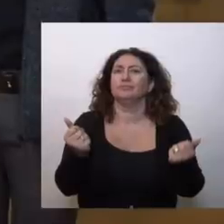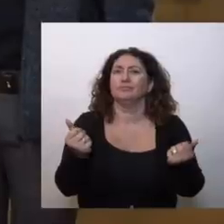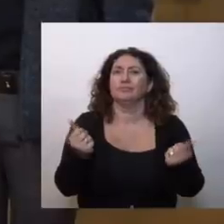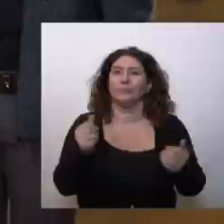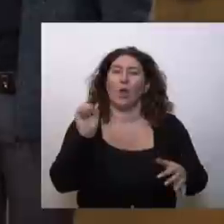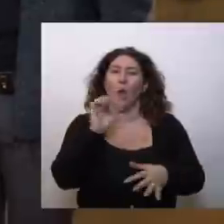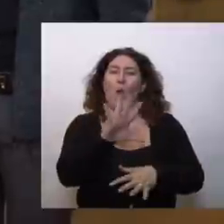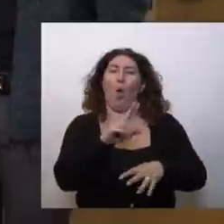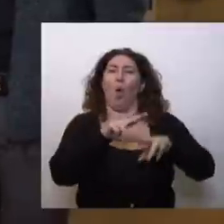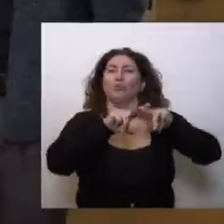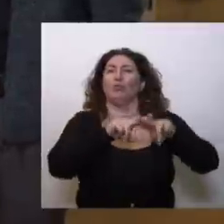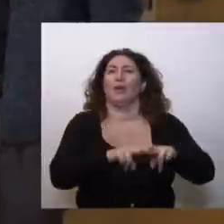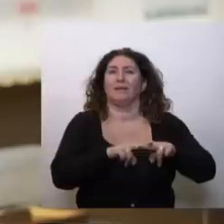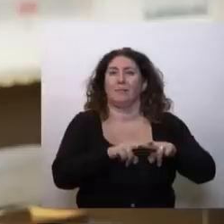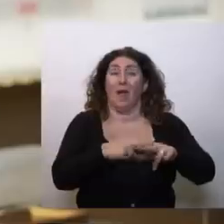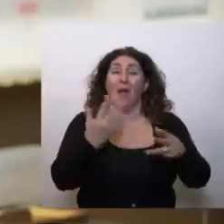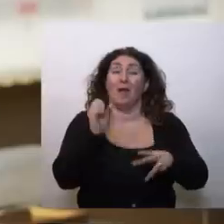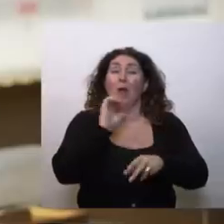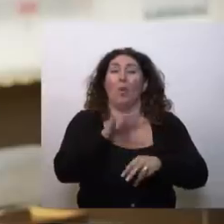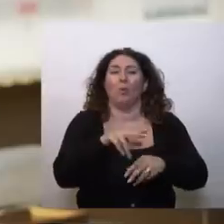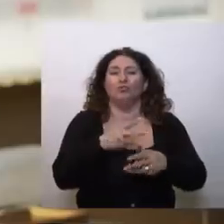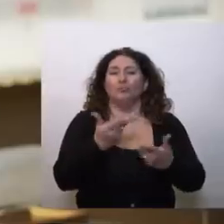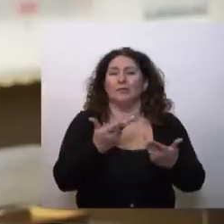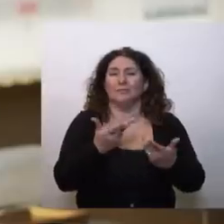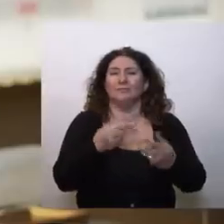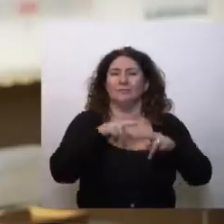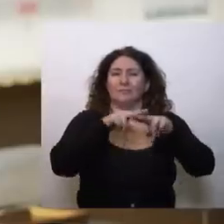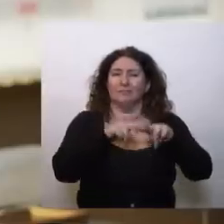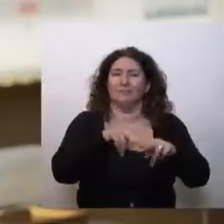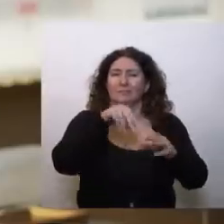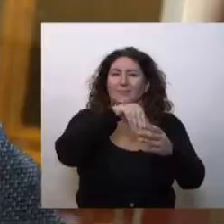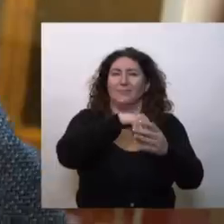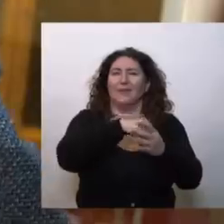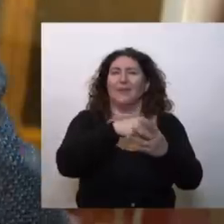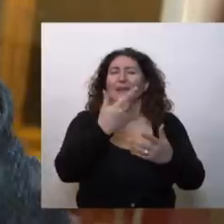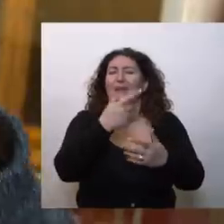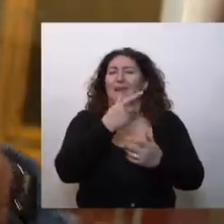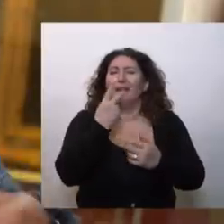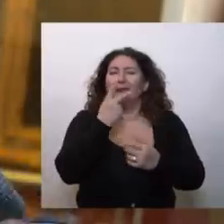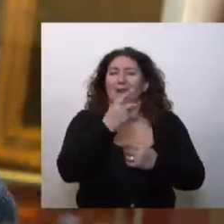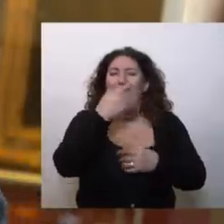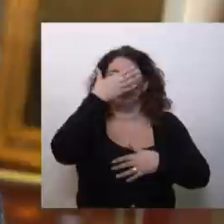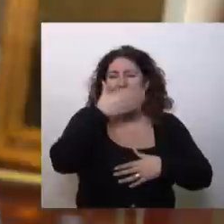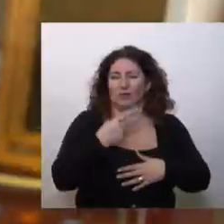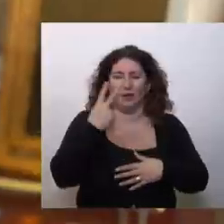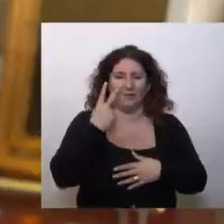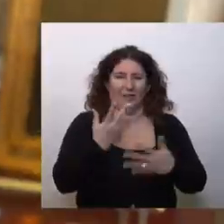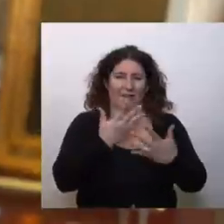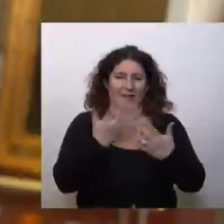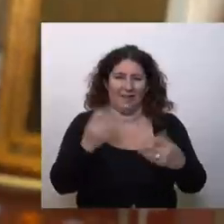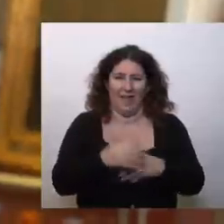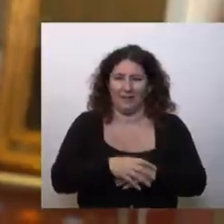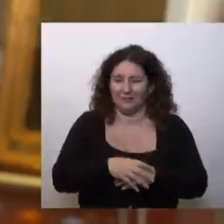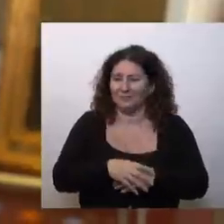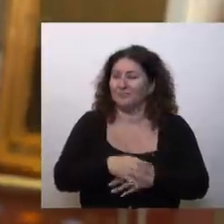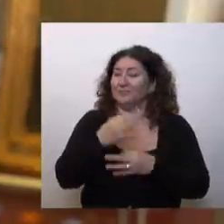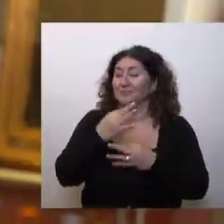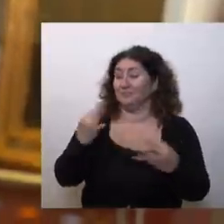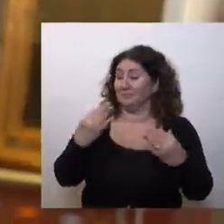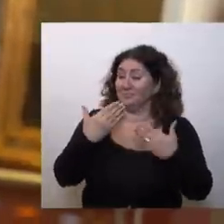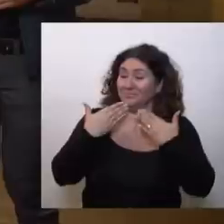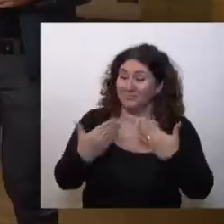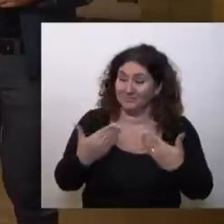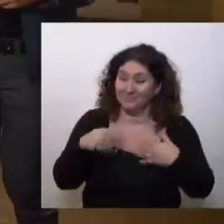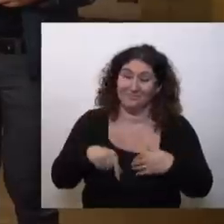luce, che è il simbolo che appare all'interno della sindone. E allora non ci resta che raggiungere